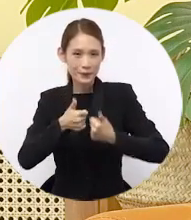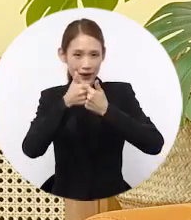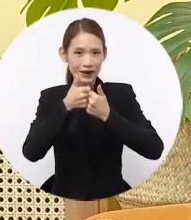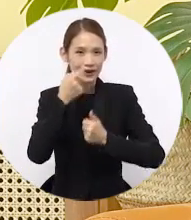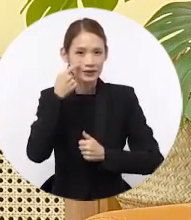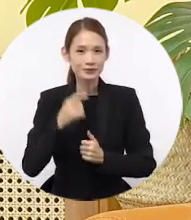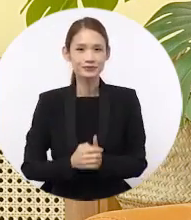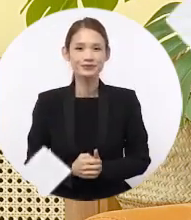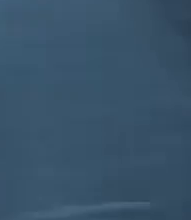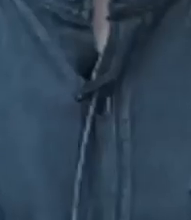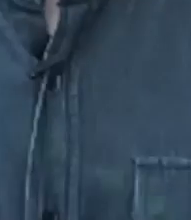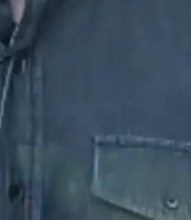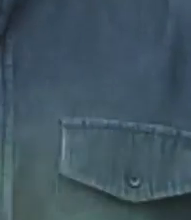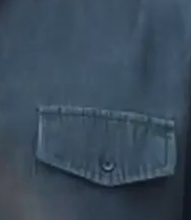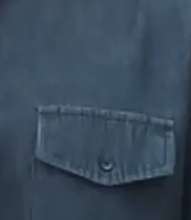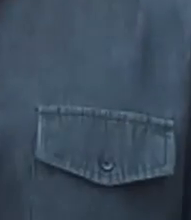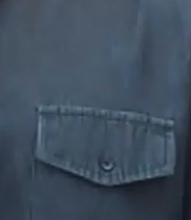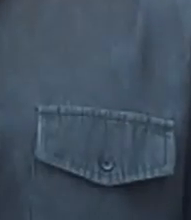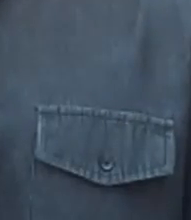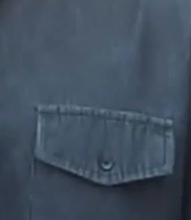한번 해보도록 하겠습니다.